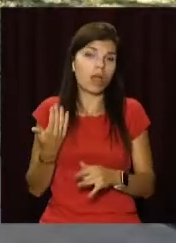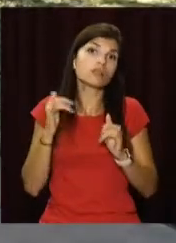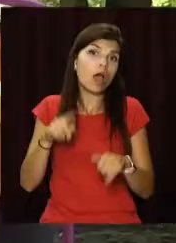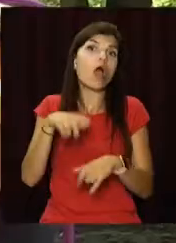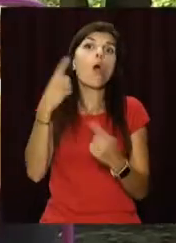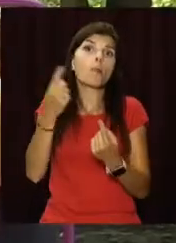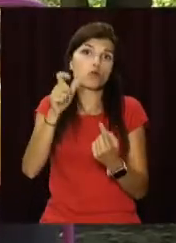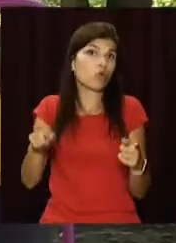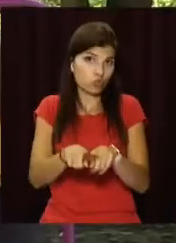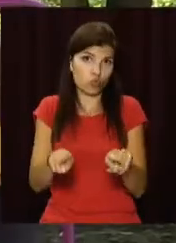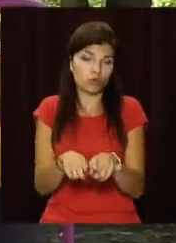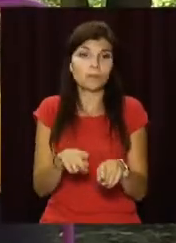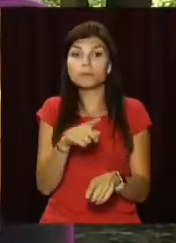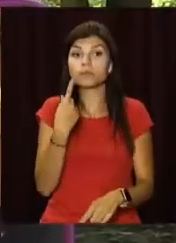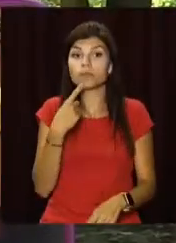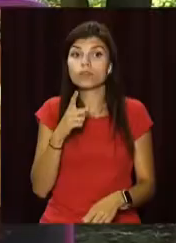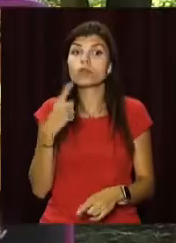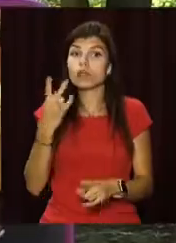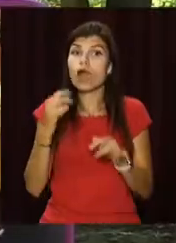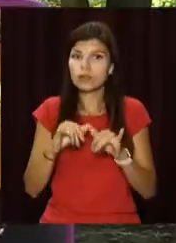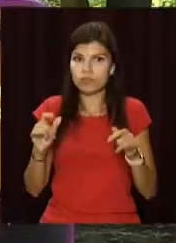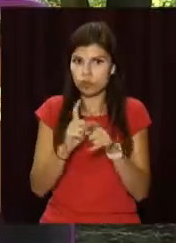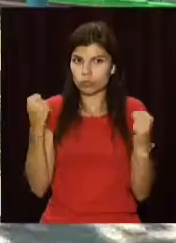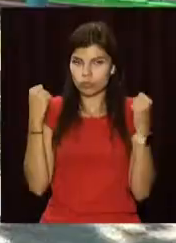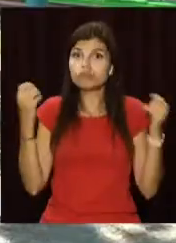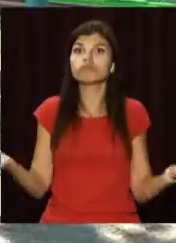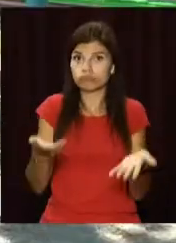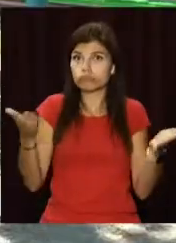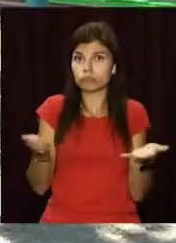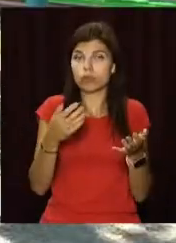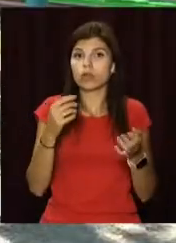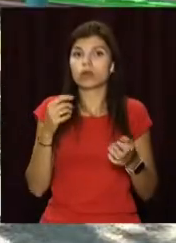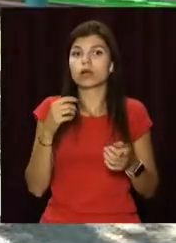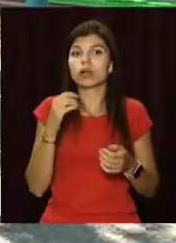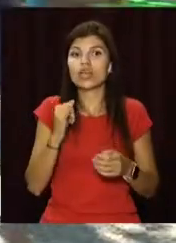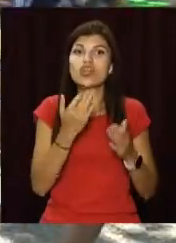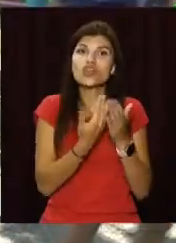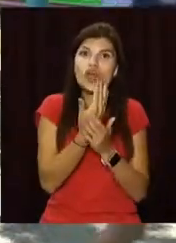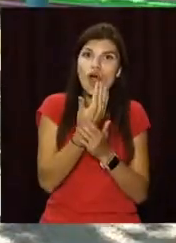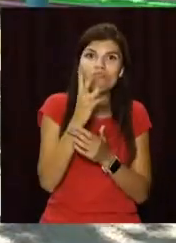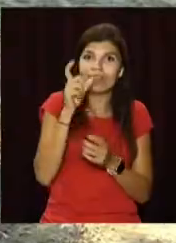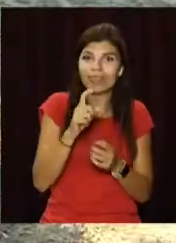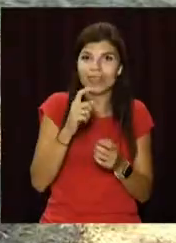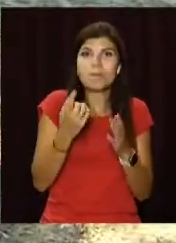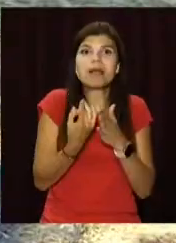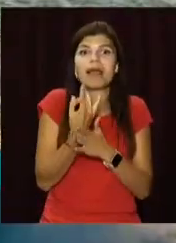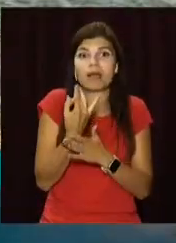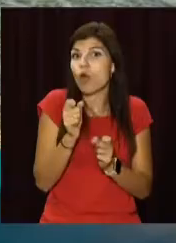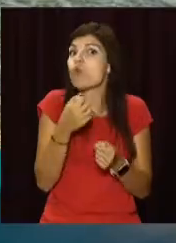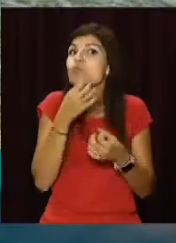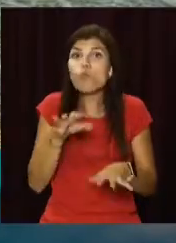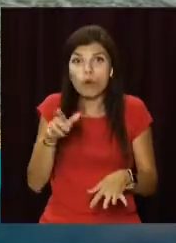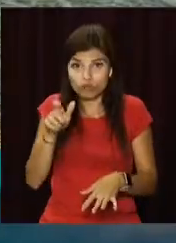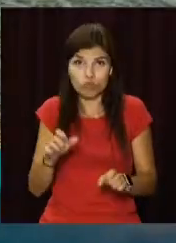людей тоже. Фахівці кажуть, в області потрібно розвивати таку спортивну інфраструктуру, доступну і новачкам, і професіоналам. Любой человек